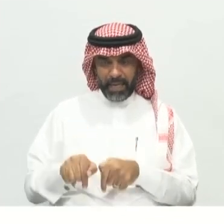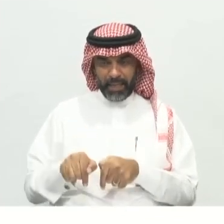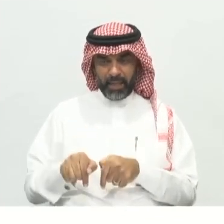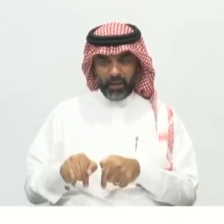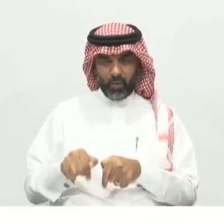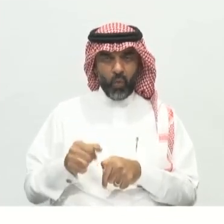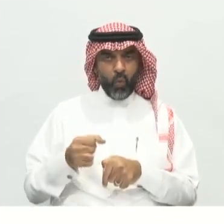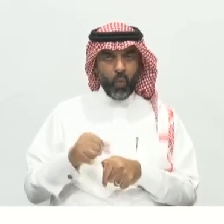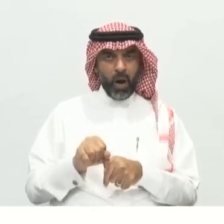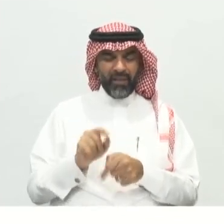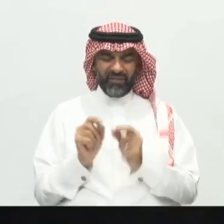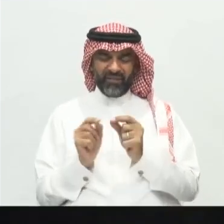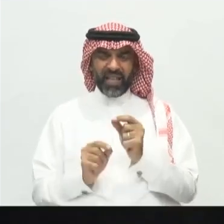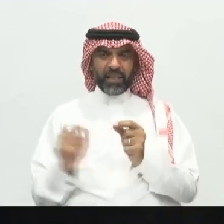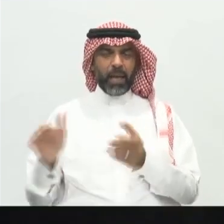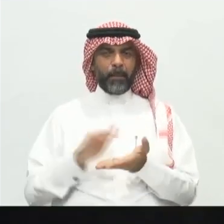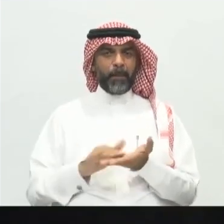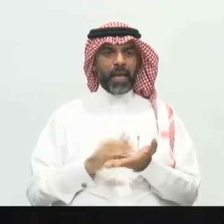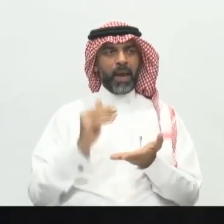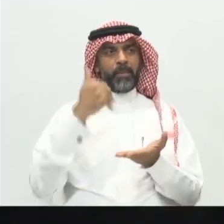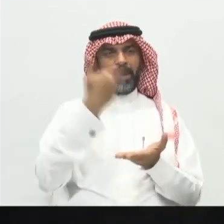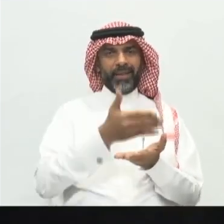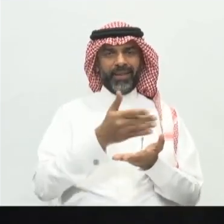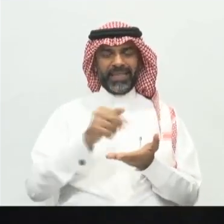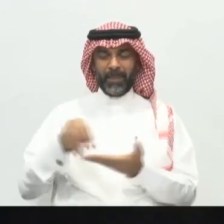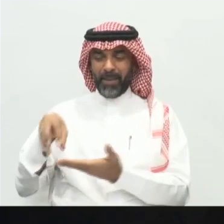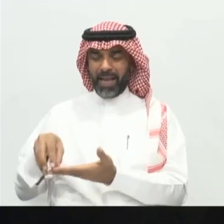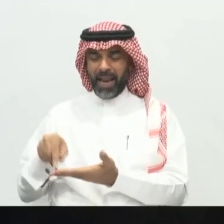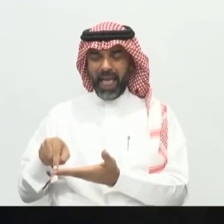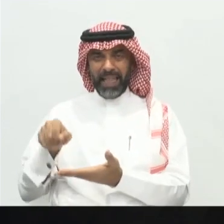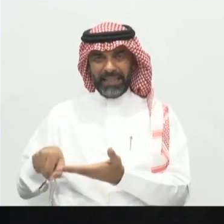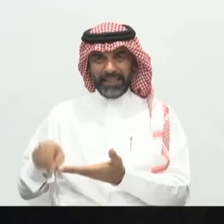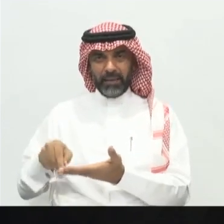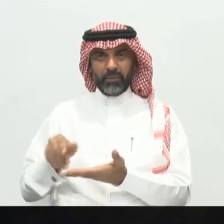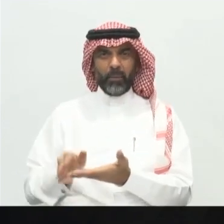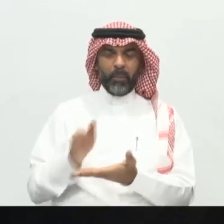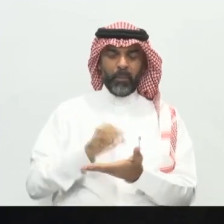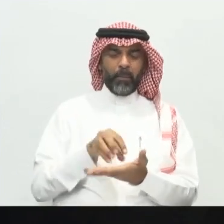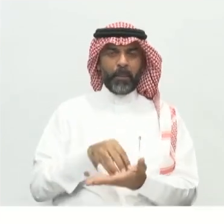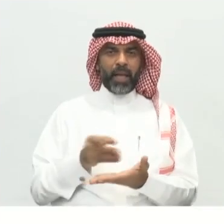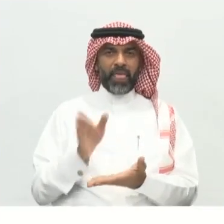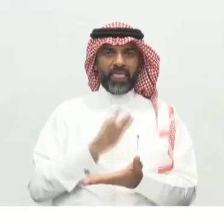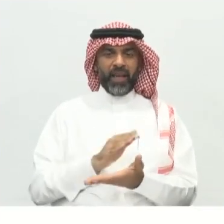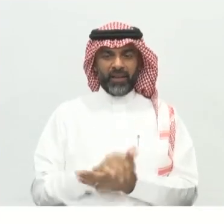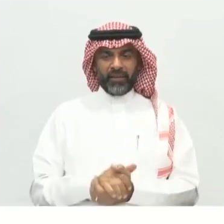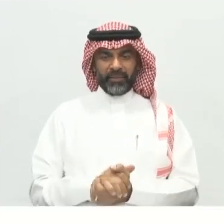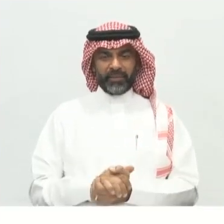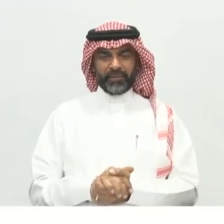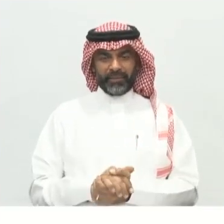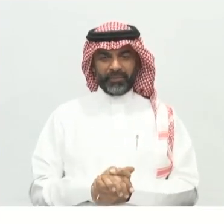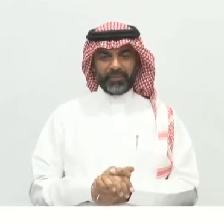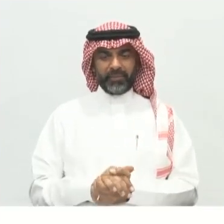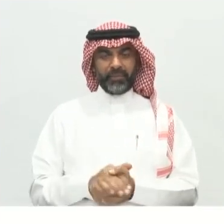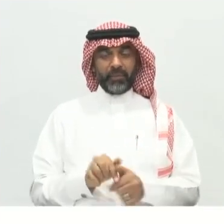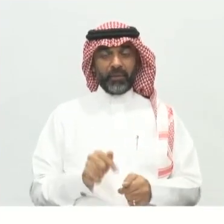الموقع الحالي الذي سنقوم بالانطلاق منه الى ال لوكيشن الموقع ال نقوم بالوصول اليه ال لوكيشن الان